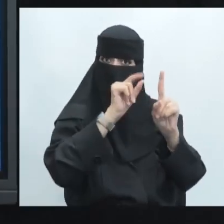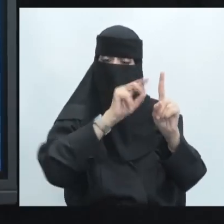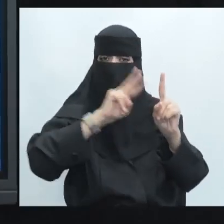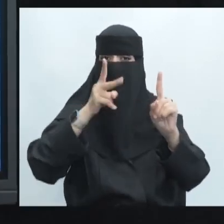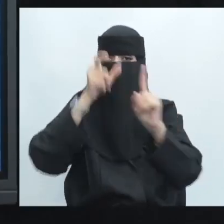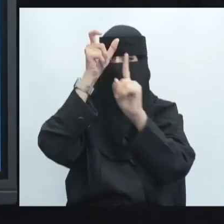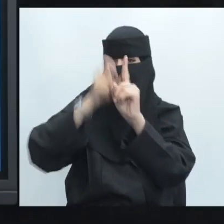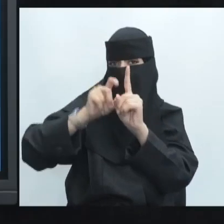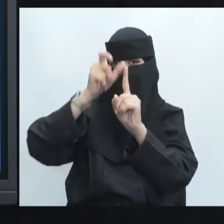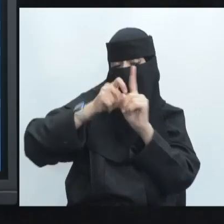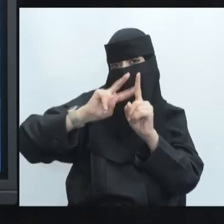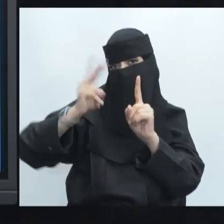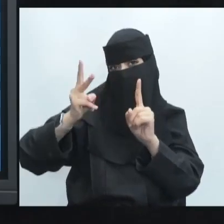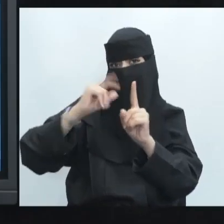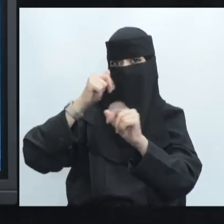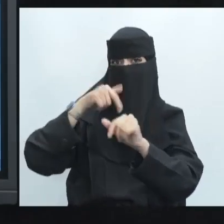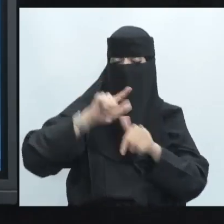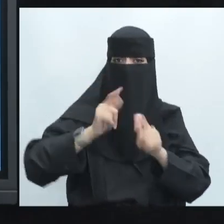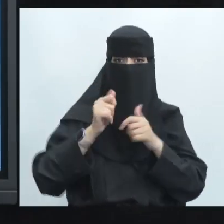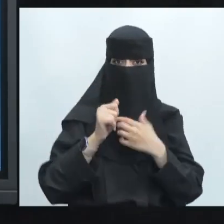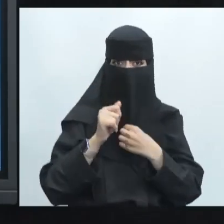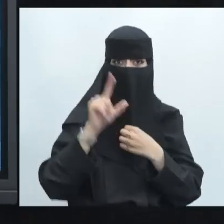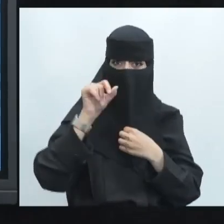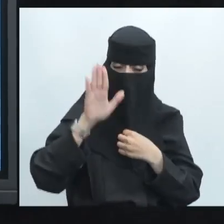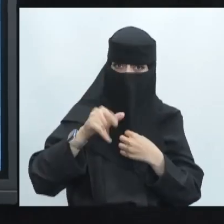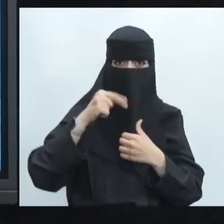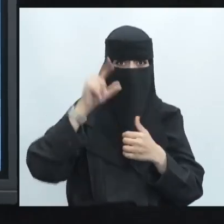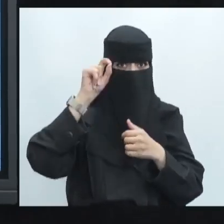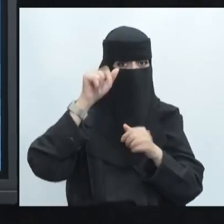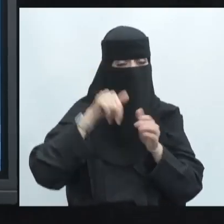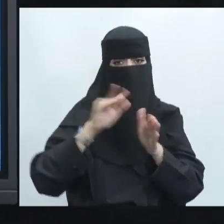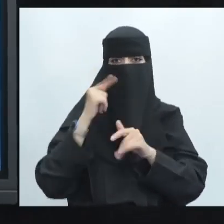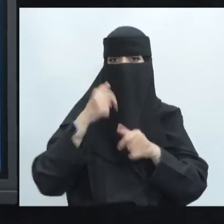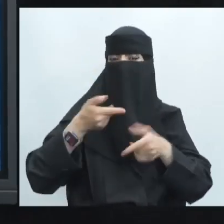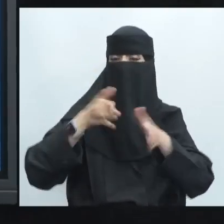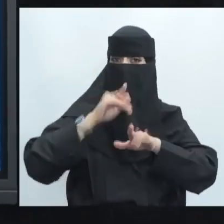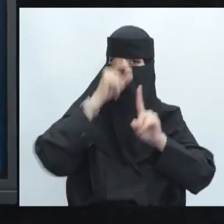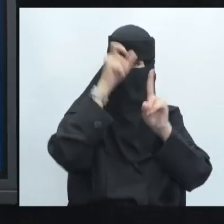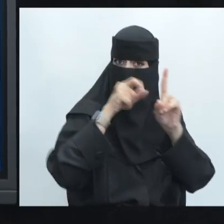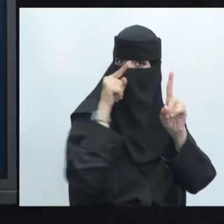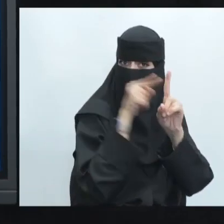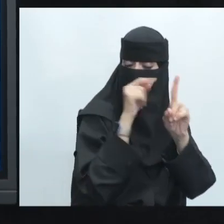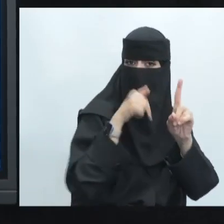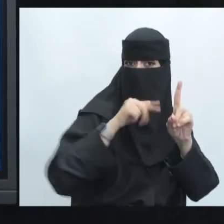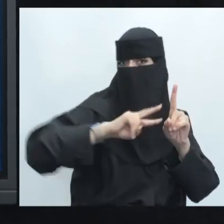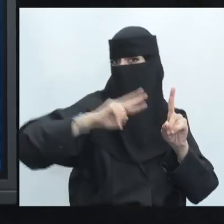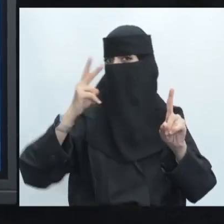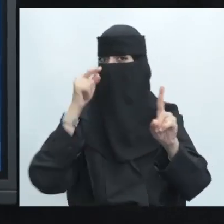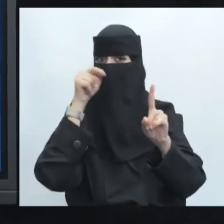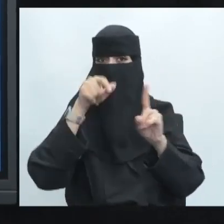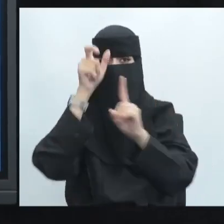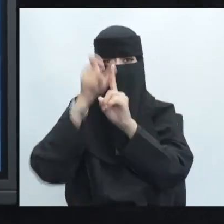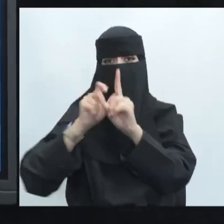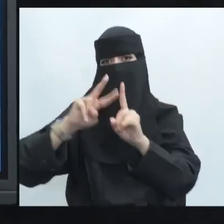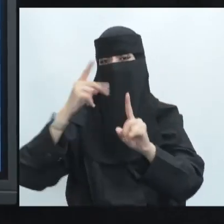غيره من زملائه او من اقرانه او من العاملين او من الموظفين وبالتالي يكون له افضليه